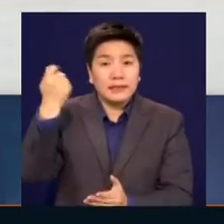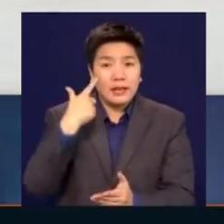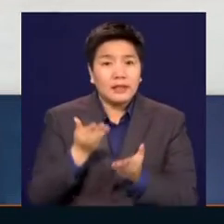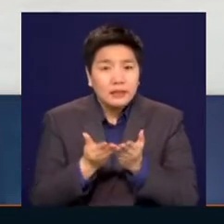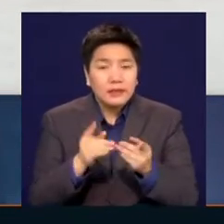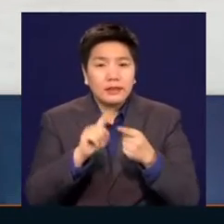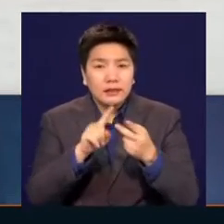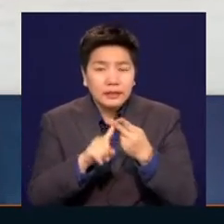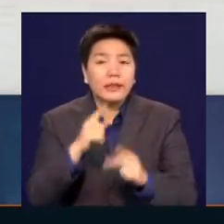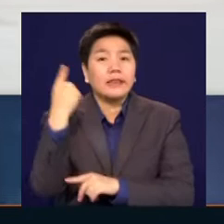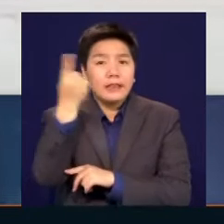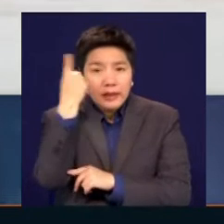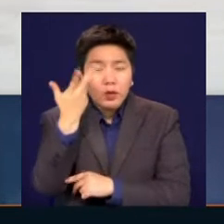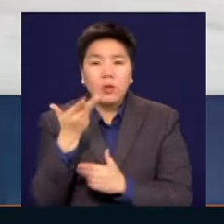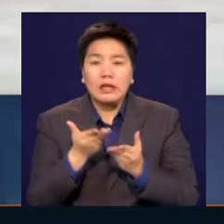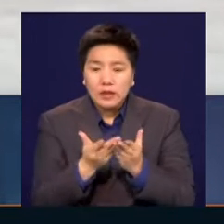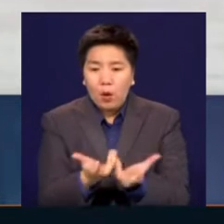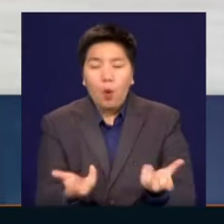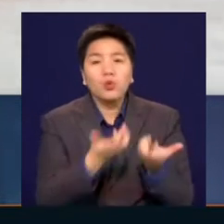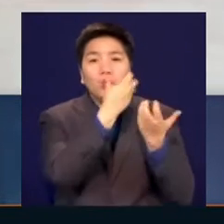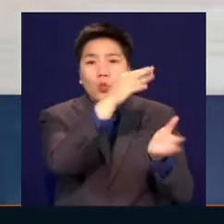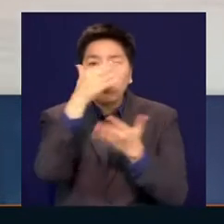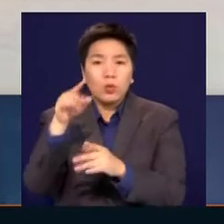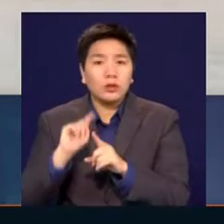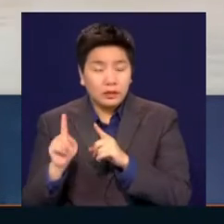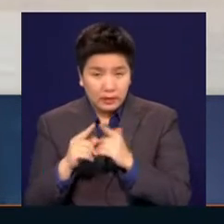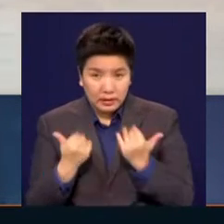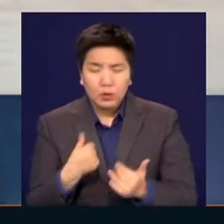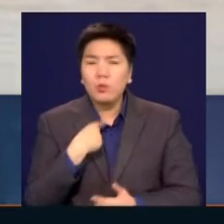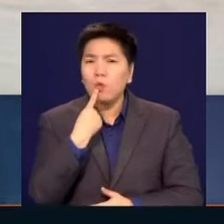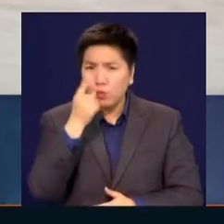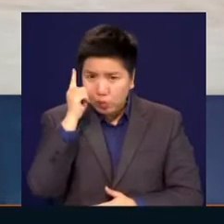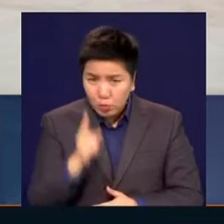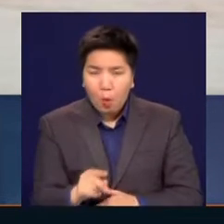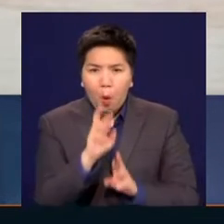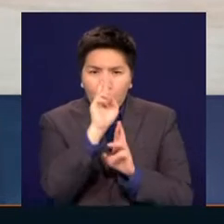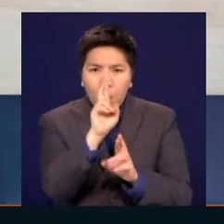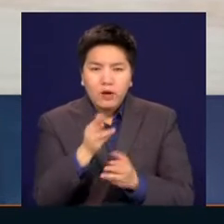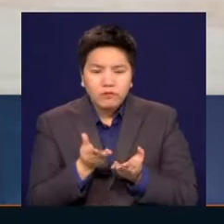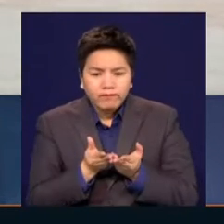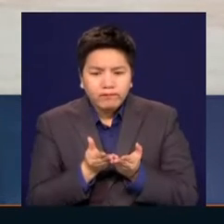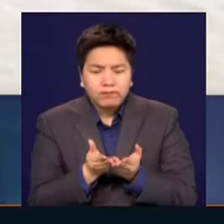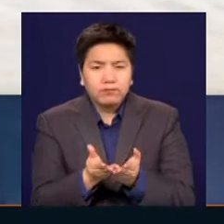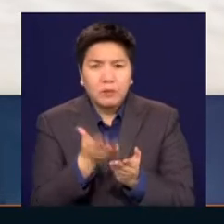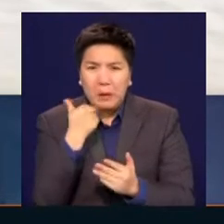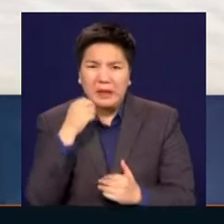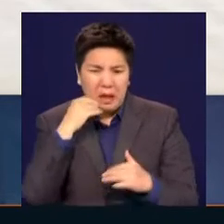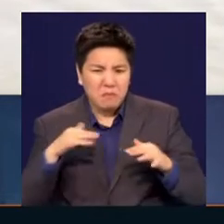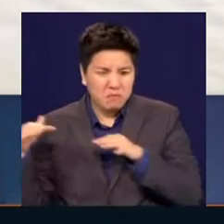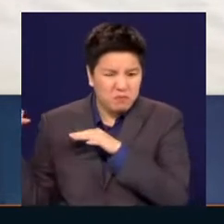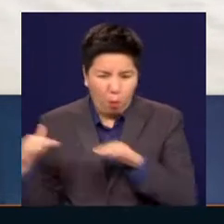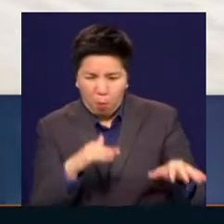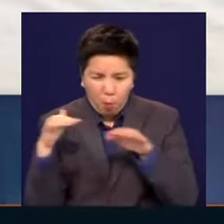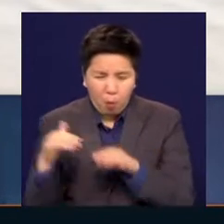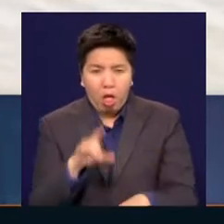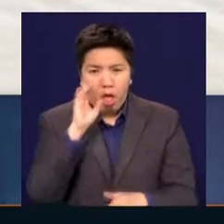เที่ยวรวมถึงเรือขนส่งสินค้าต่างๆด้วยบอกว่าต้องมีการเพิ่มความระมัดระวังเพราะกระแสน้ำค่อนข้างไ